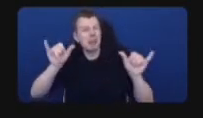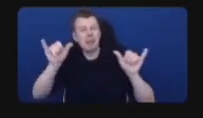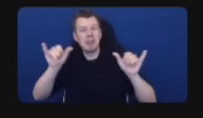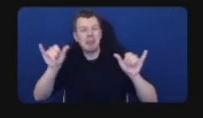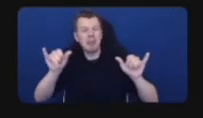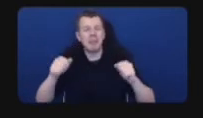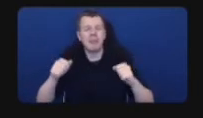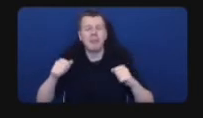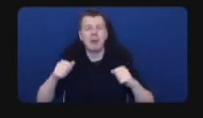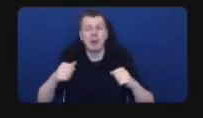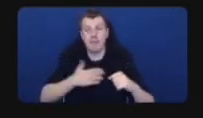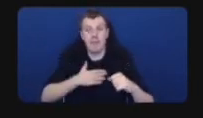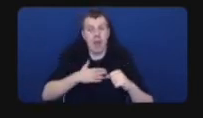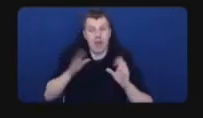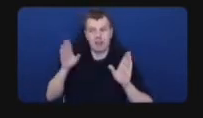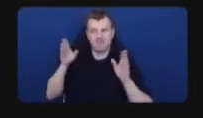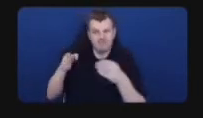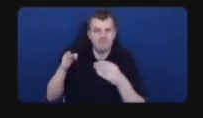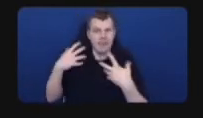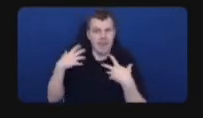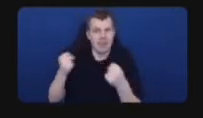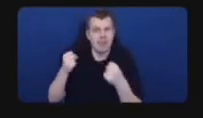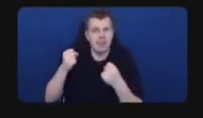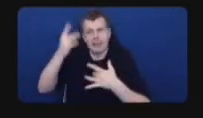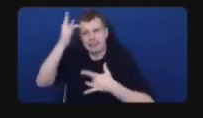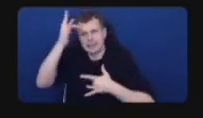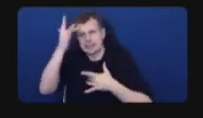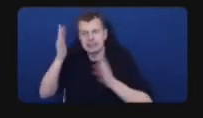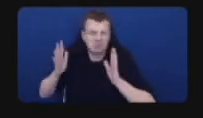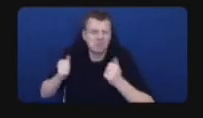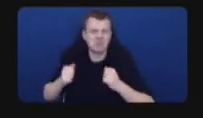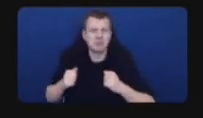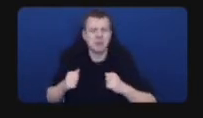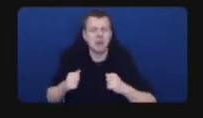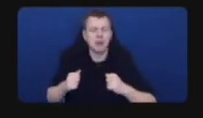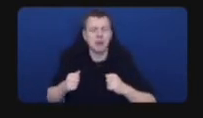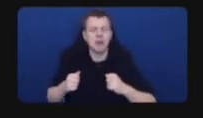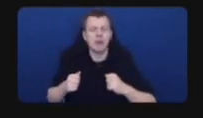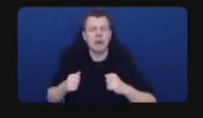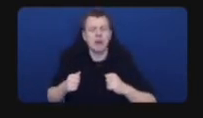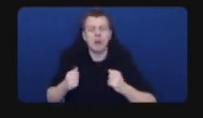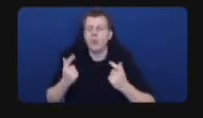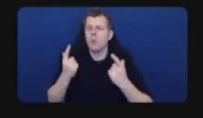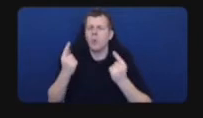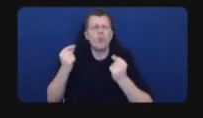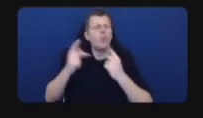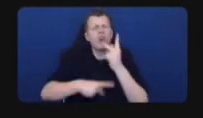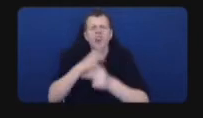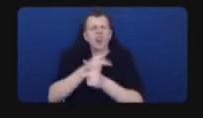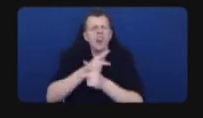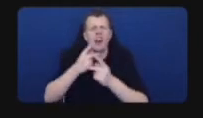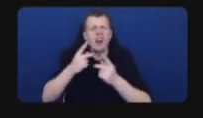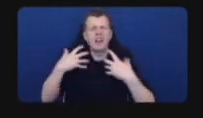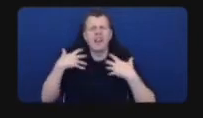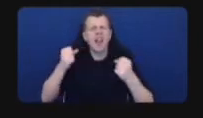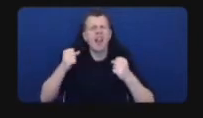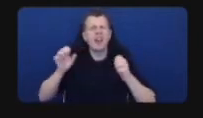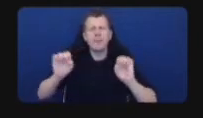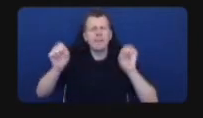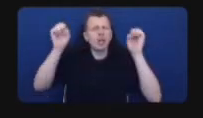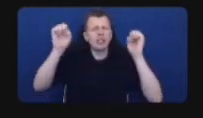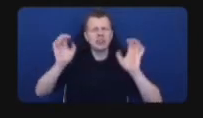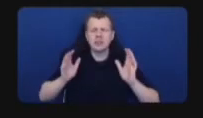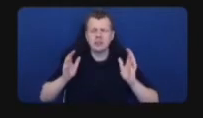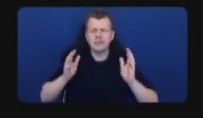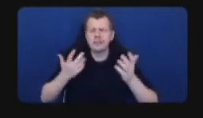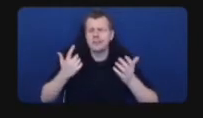这个跟刚才的应急管理办公室的发言人说话是非常类似的。所以有几个紧急事情